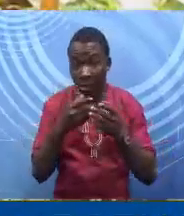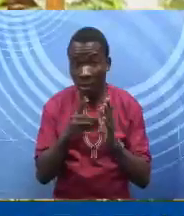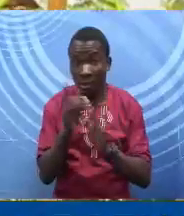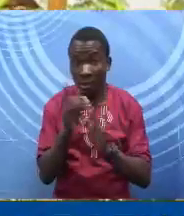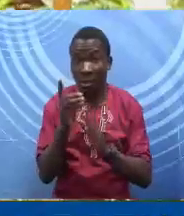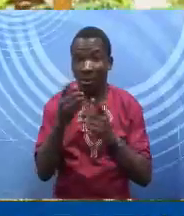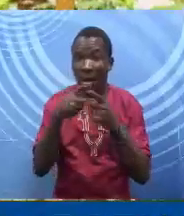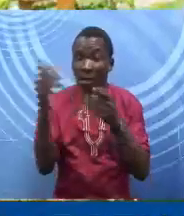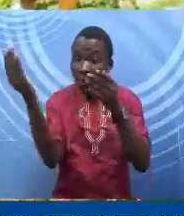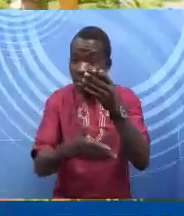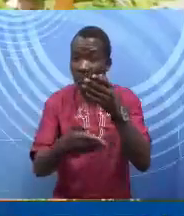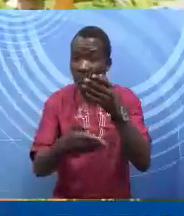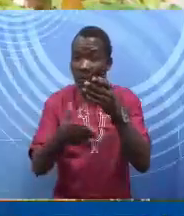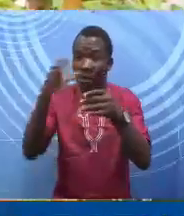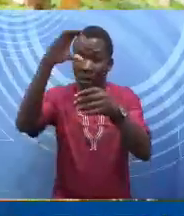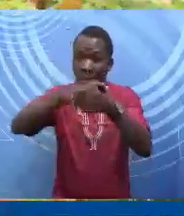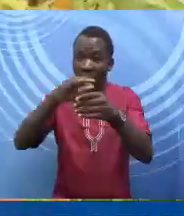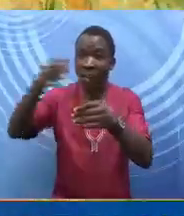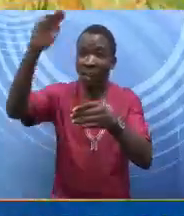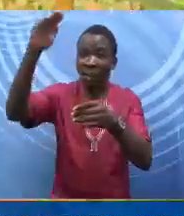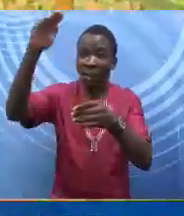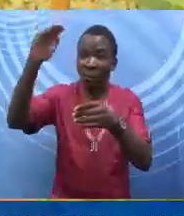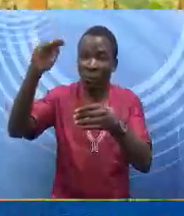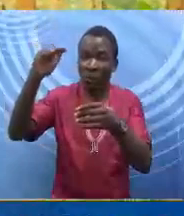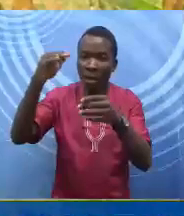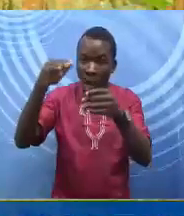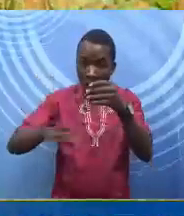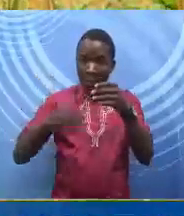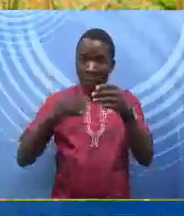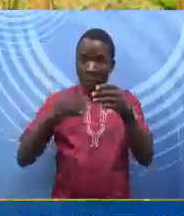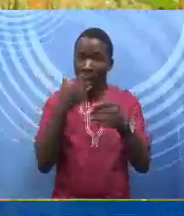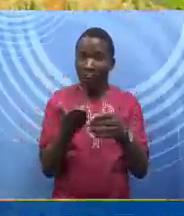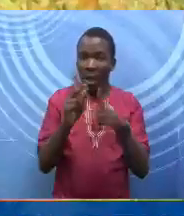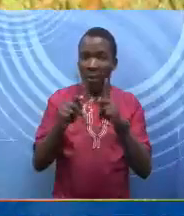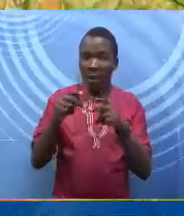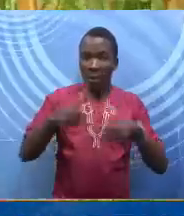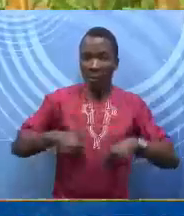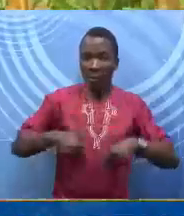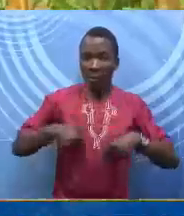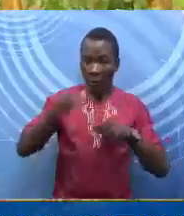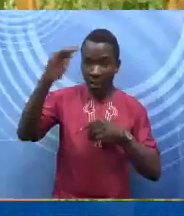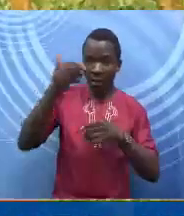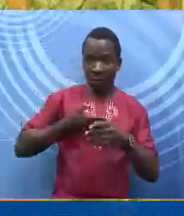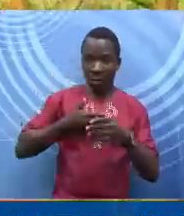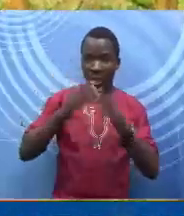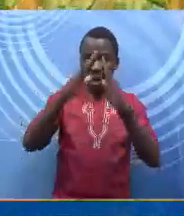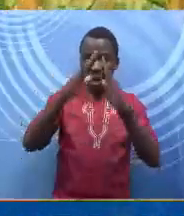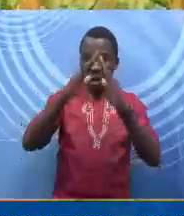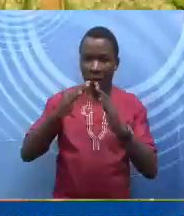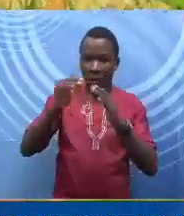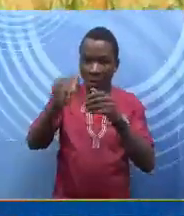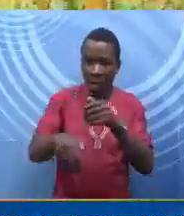gutema bafata ruguru ntibafata hepfo. Noneho ruguru abantu bahatuye nkako tuhatuye tuhafite amazu